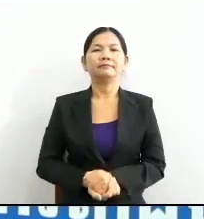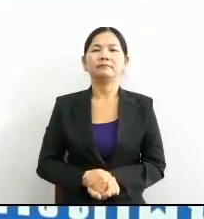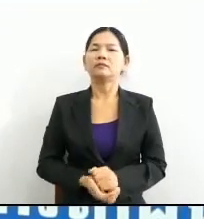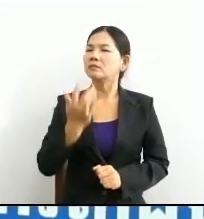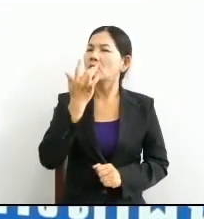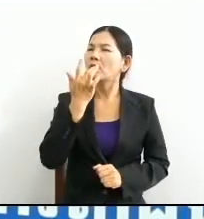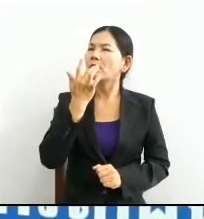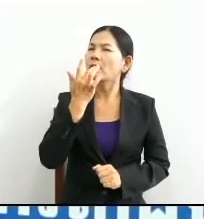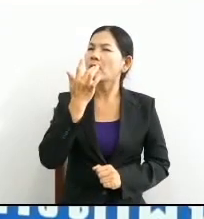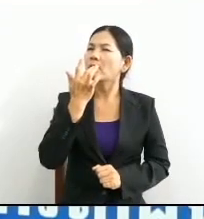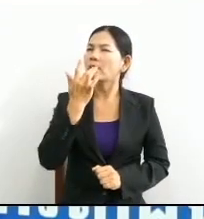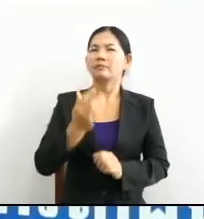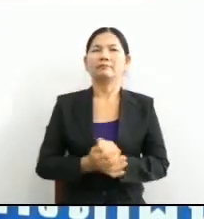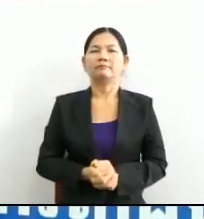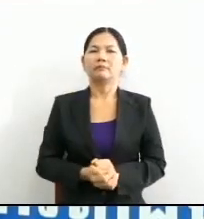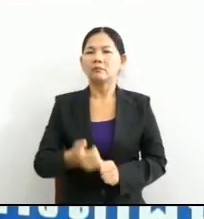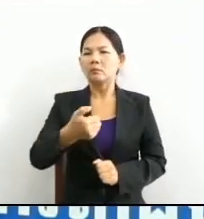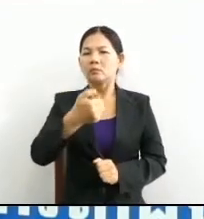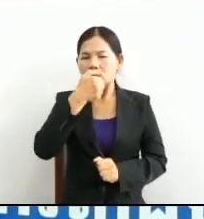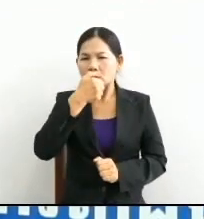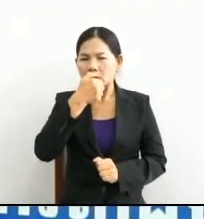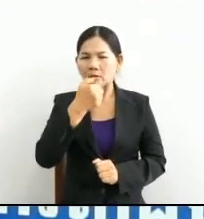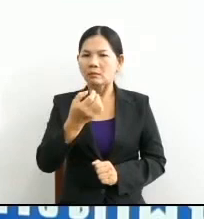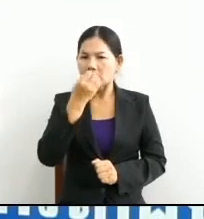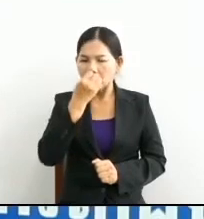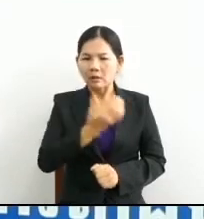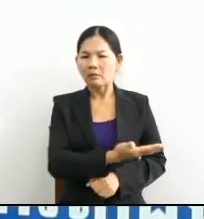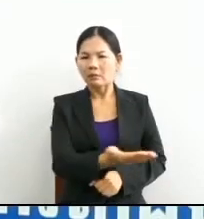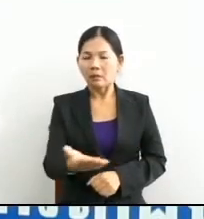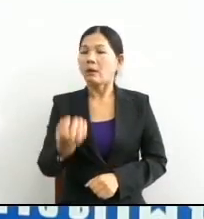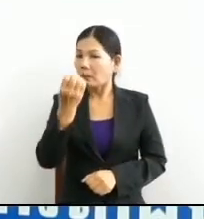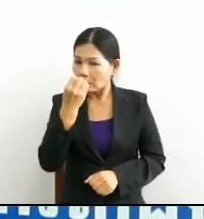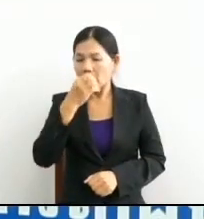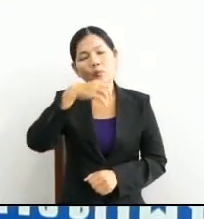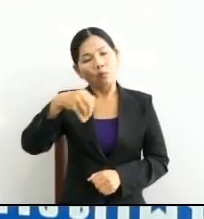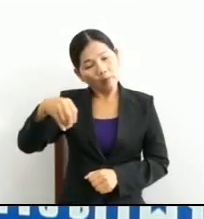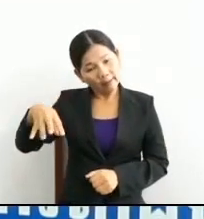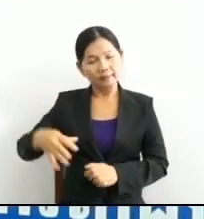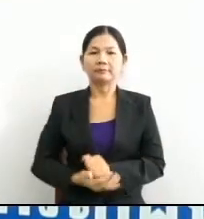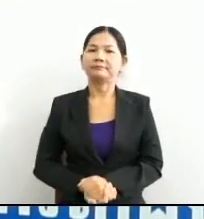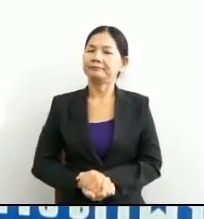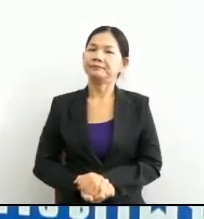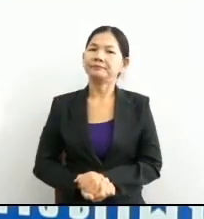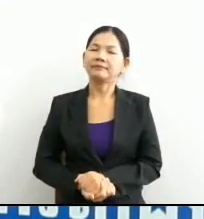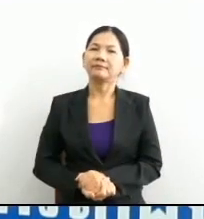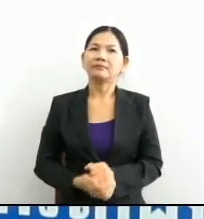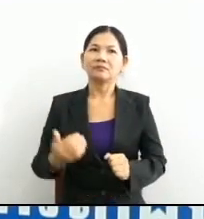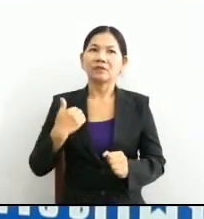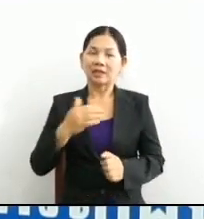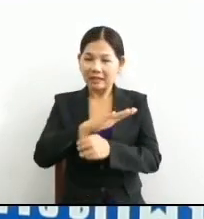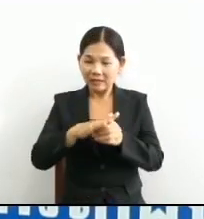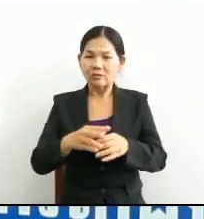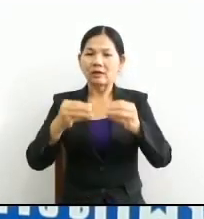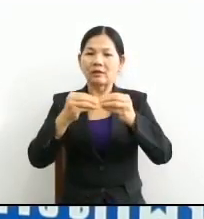rô chịt nó cứ nôm chấm nay à ha để con nhằm rọt ngày nè con chưa chết nhằm burger con chưa chết